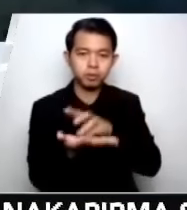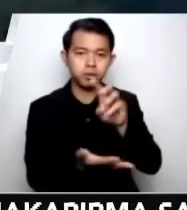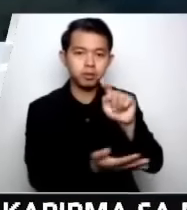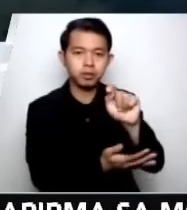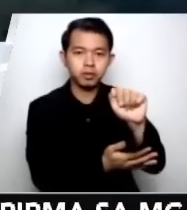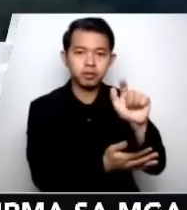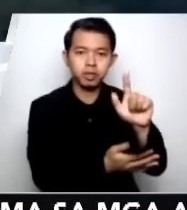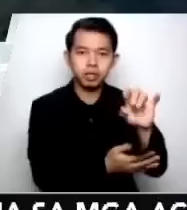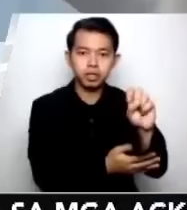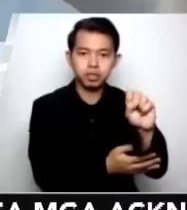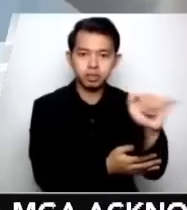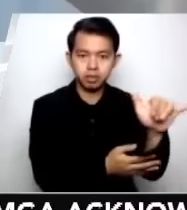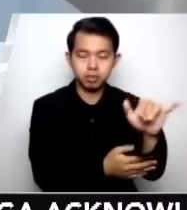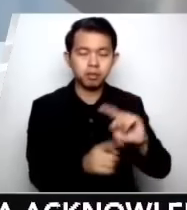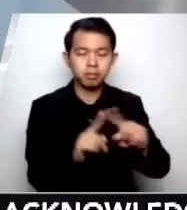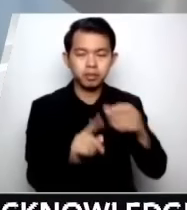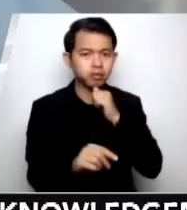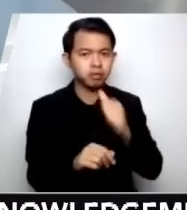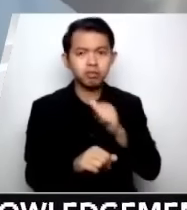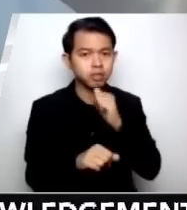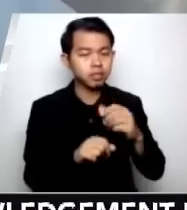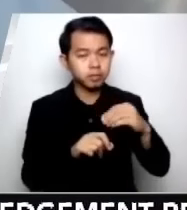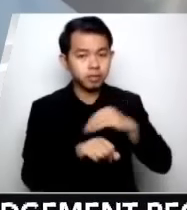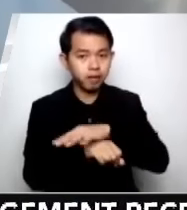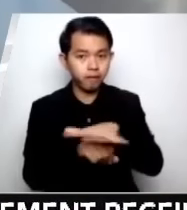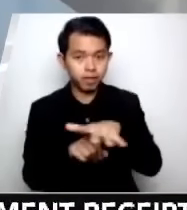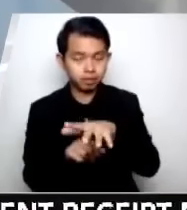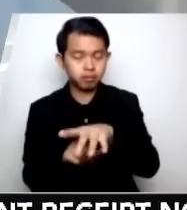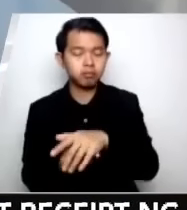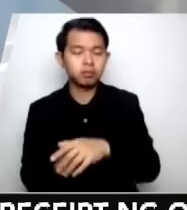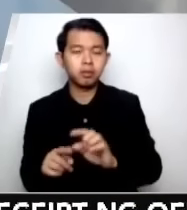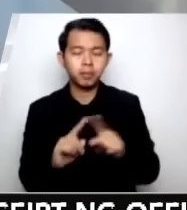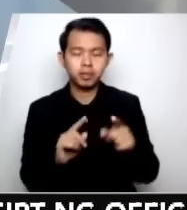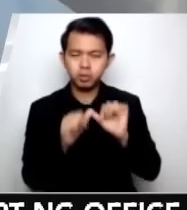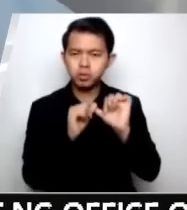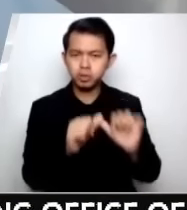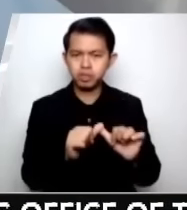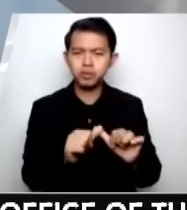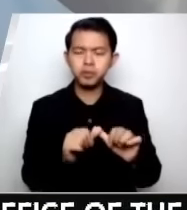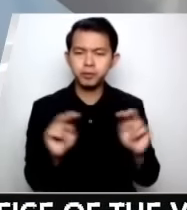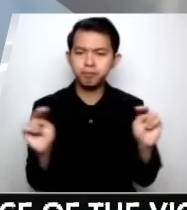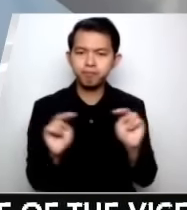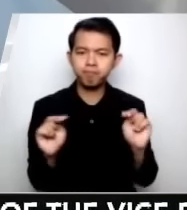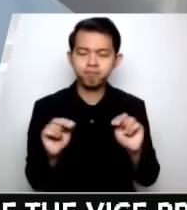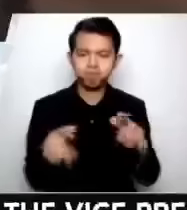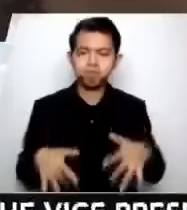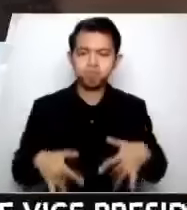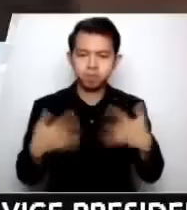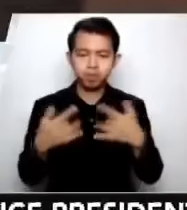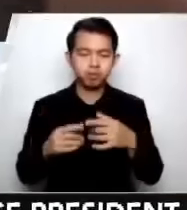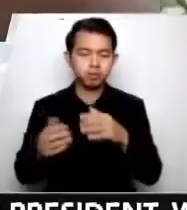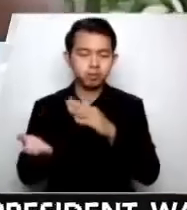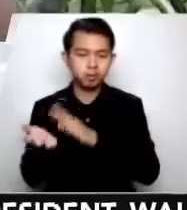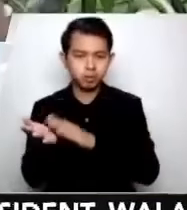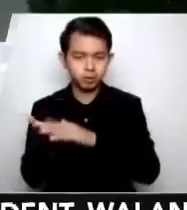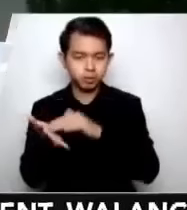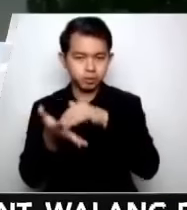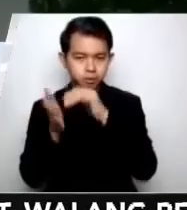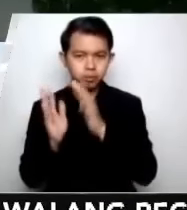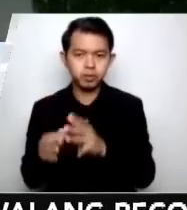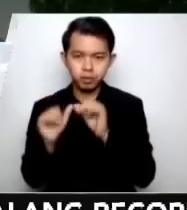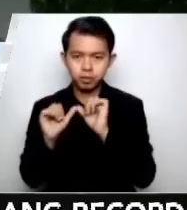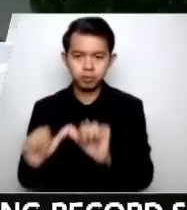ng bayan. Normal naman po at tuloy naman po ang buhay. Tuloy ang pasok ng mga bata. Kinakamahan din po.